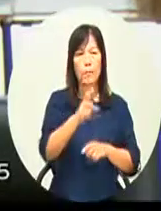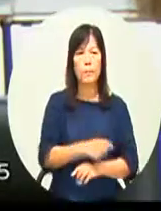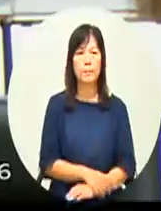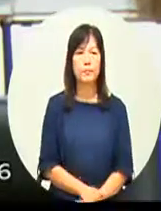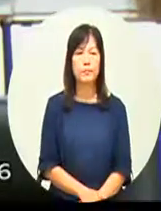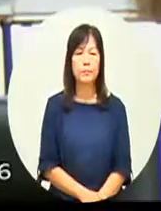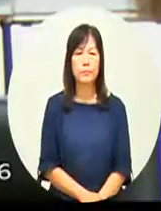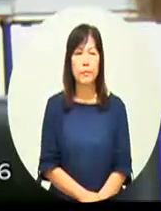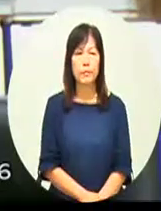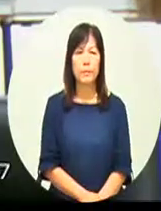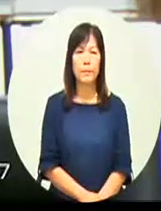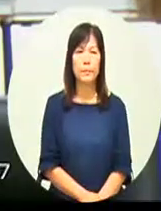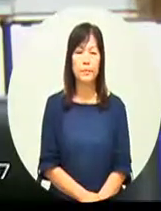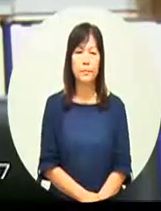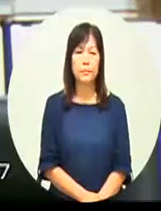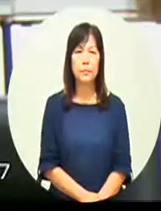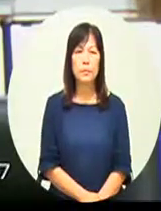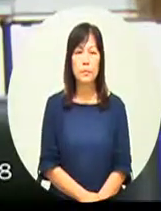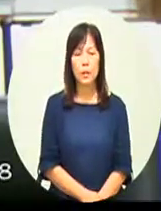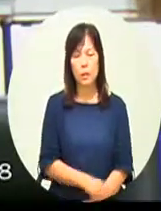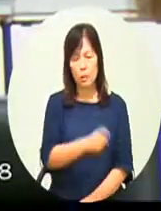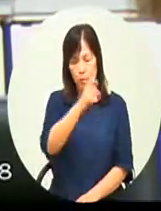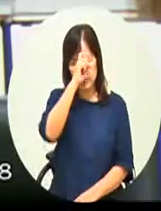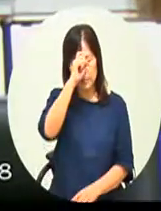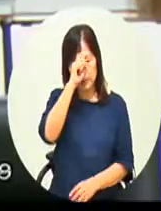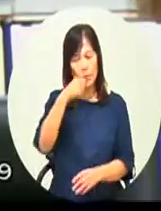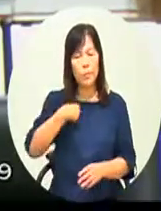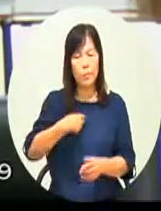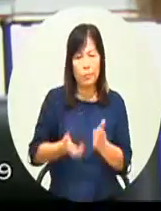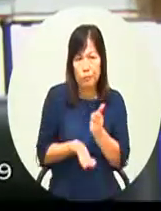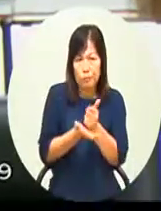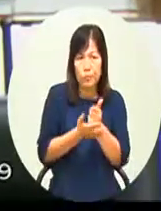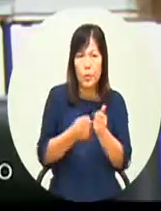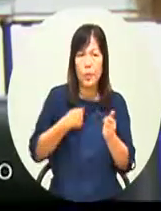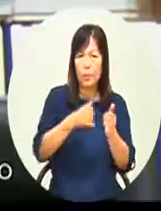所以我鼓励我们的乡亲在南横公路